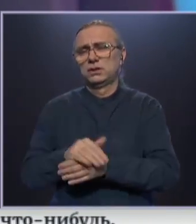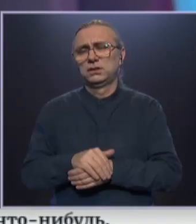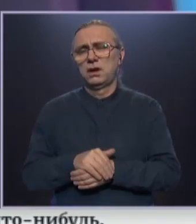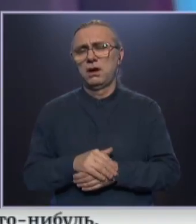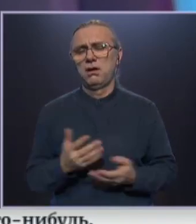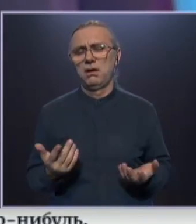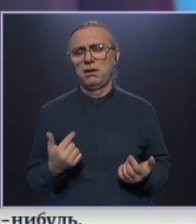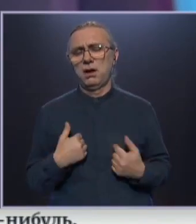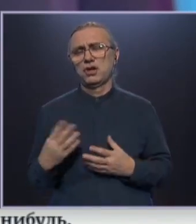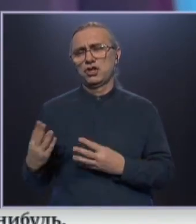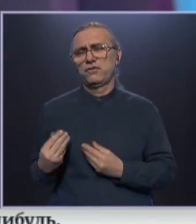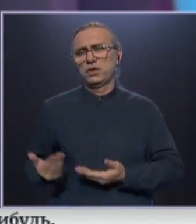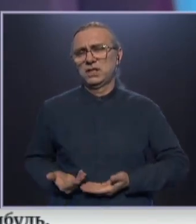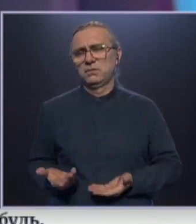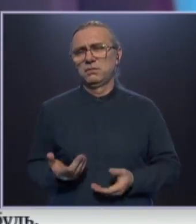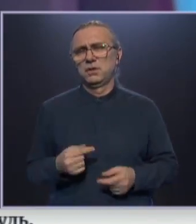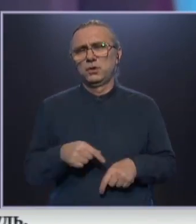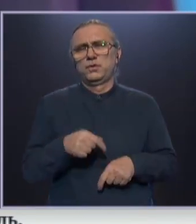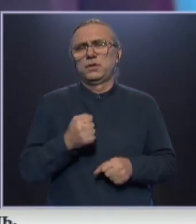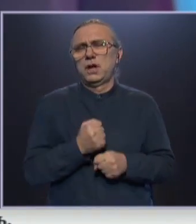делаю что-то неправильно. Что делать?